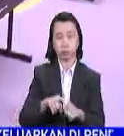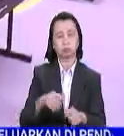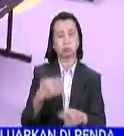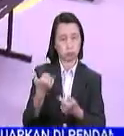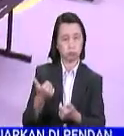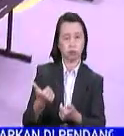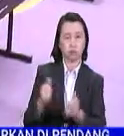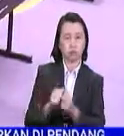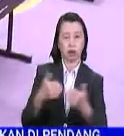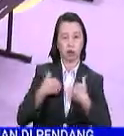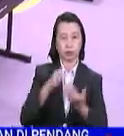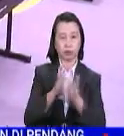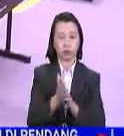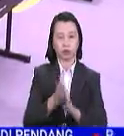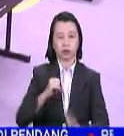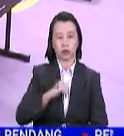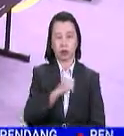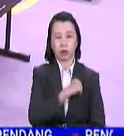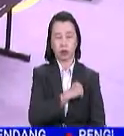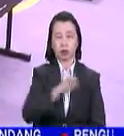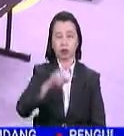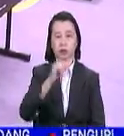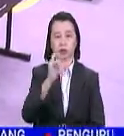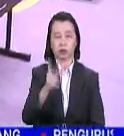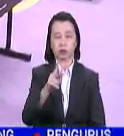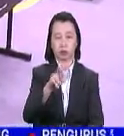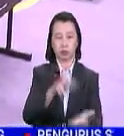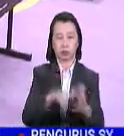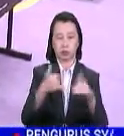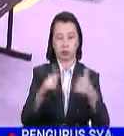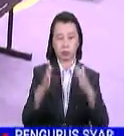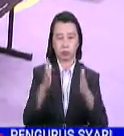asing kerana pernah menjadi ahli jawatankuasa